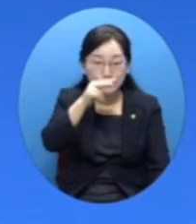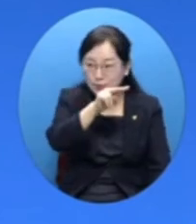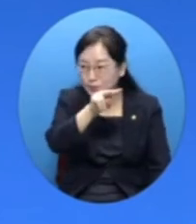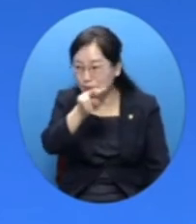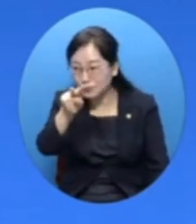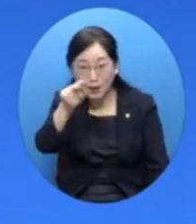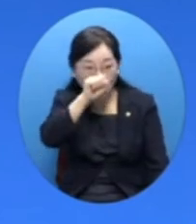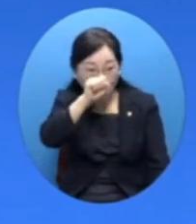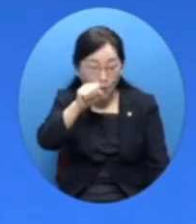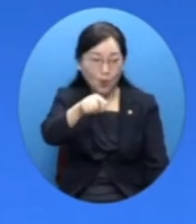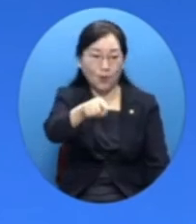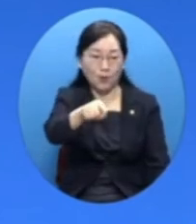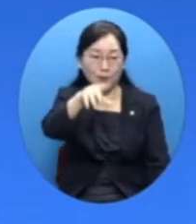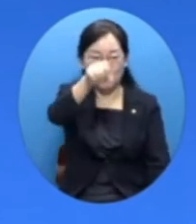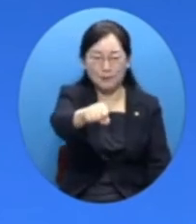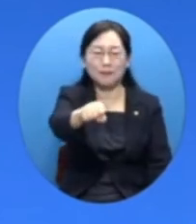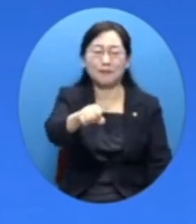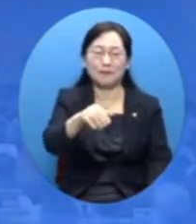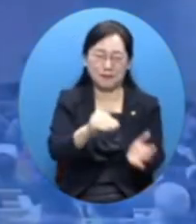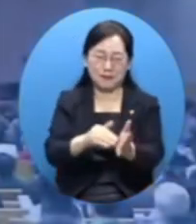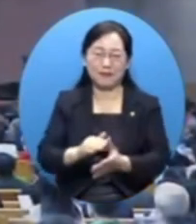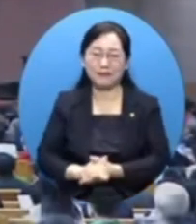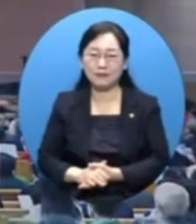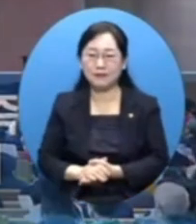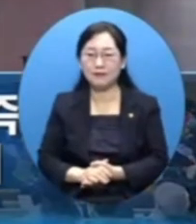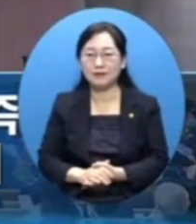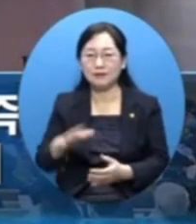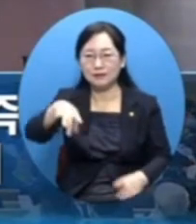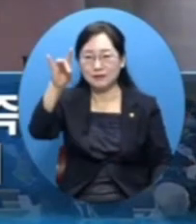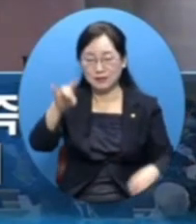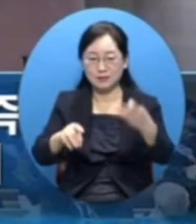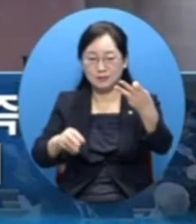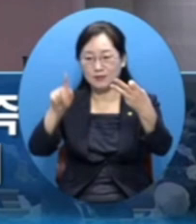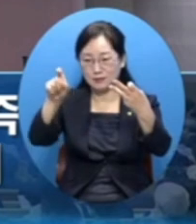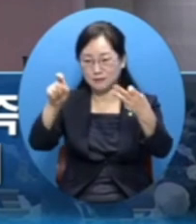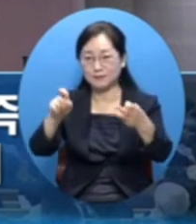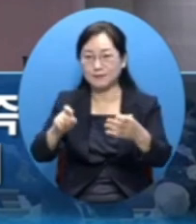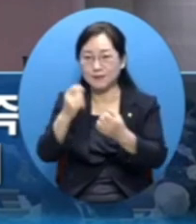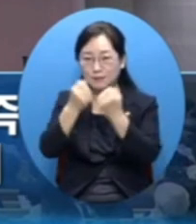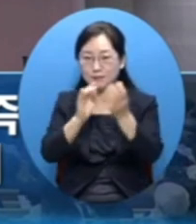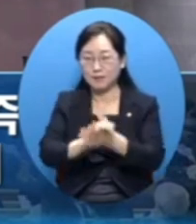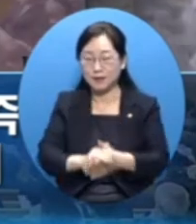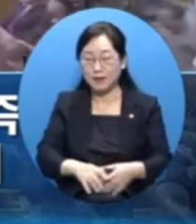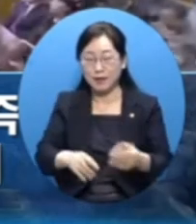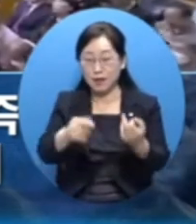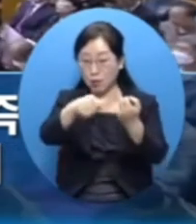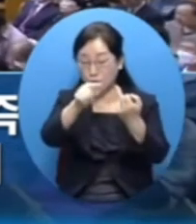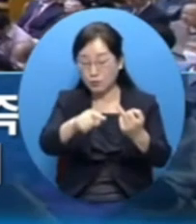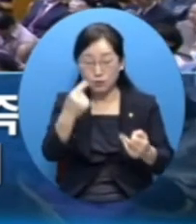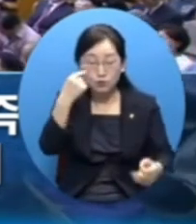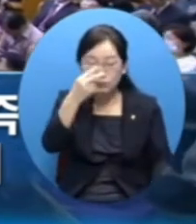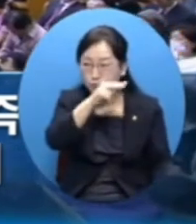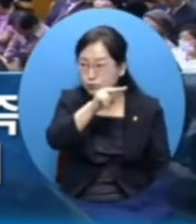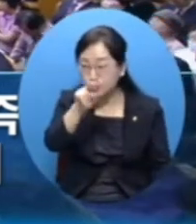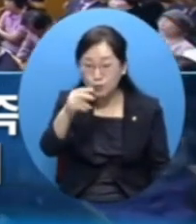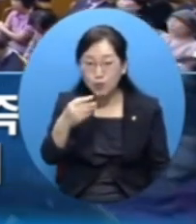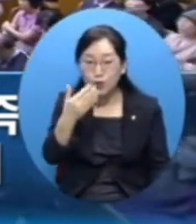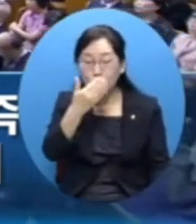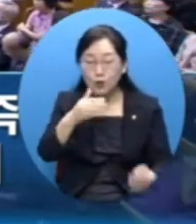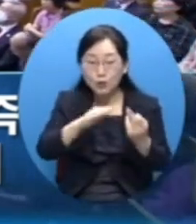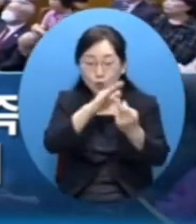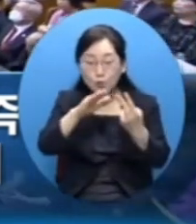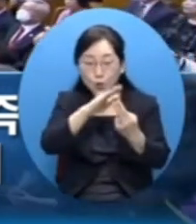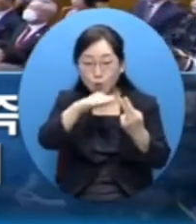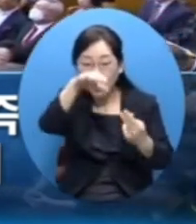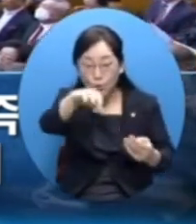좋아보이는 것을 먼저 선택을 했습니다 창세기 13장 10절 13절은 설명합니다 이에 롯이 눈을 들어 요단 지역을 바라본 즉 소알까지